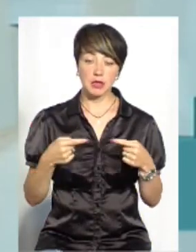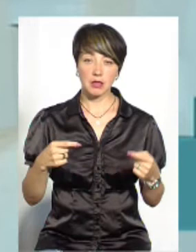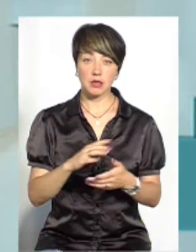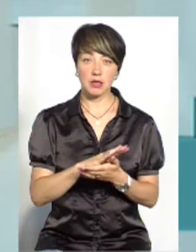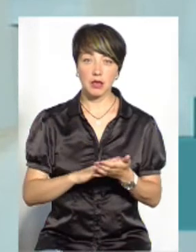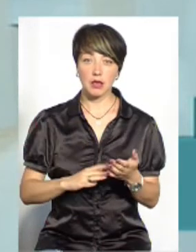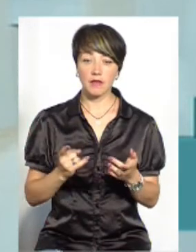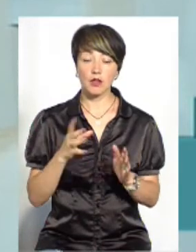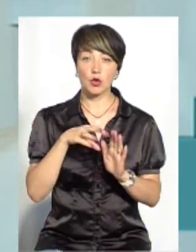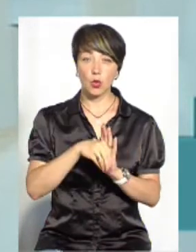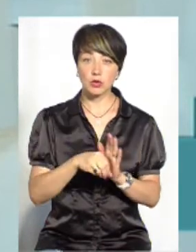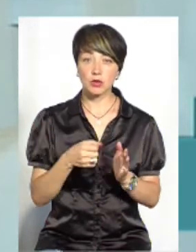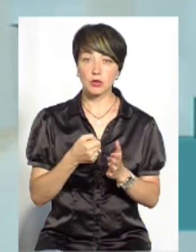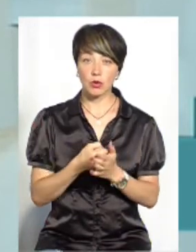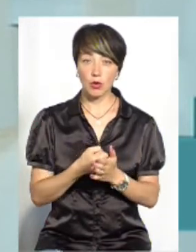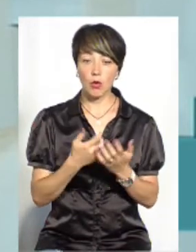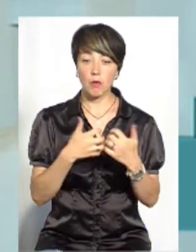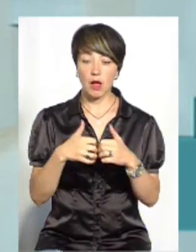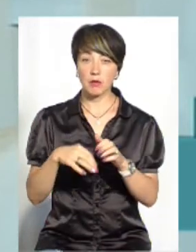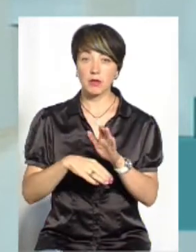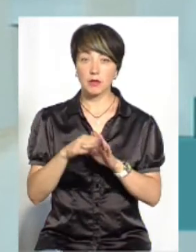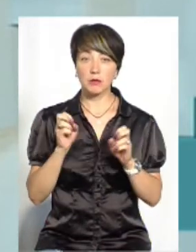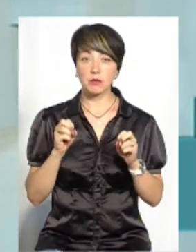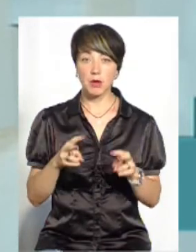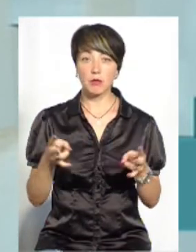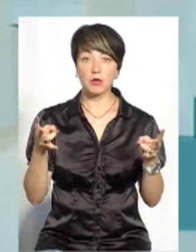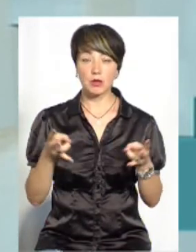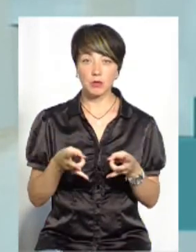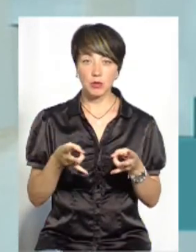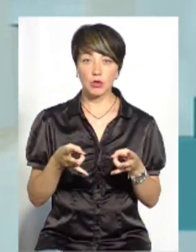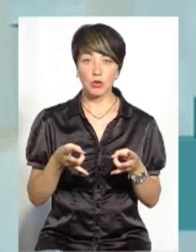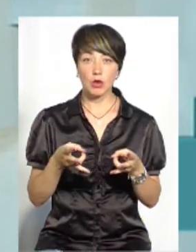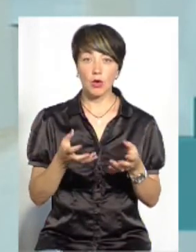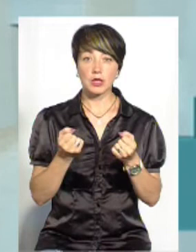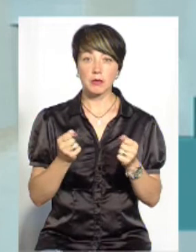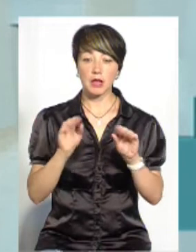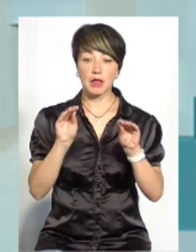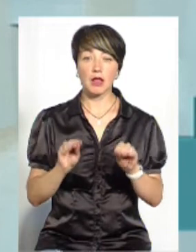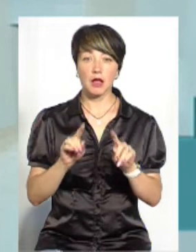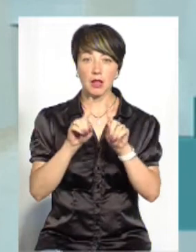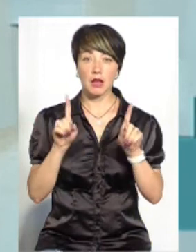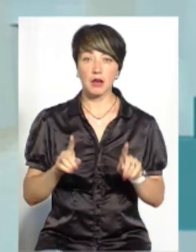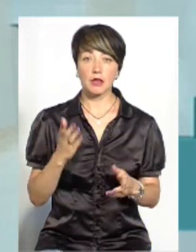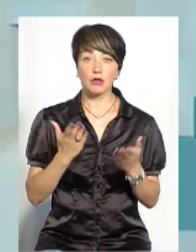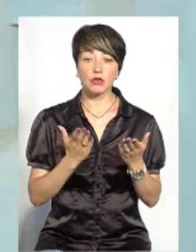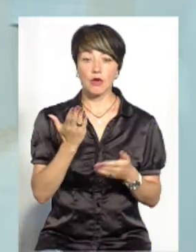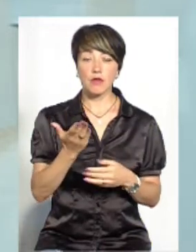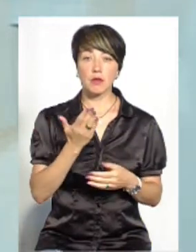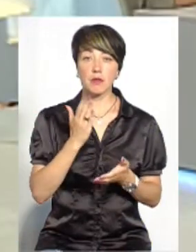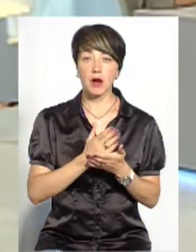Ті атракціони, які відносяться до обладнання підвищеної безпеки, на ті потрібно отримувати декларацію. Якщо ви маєте на